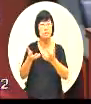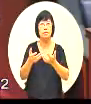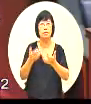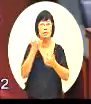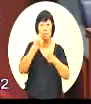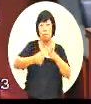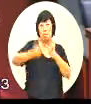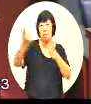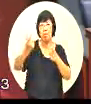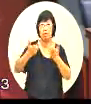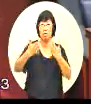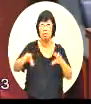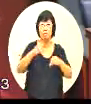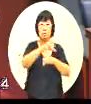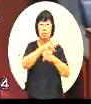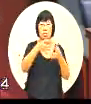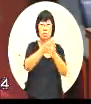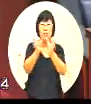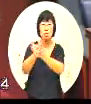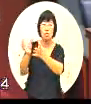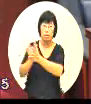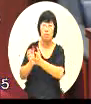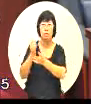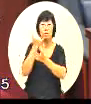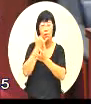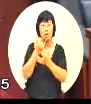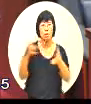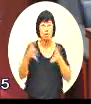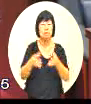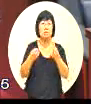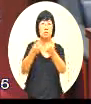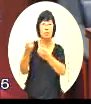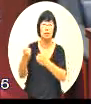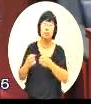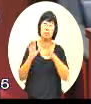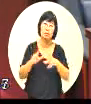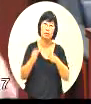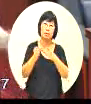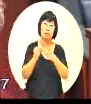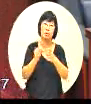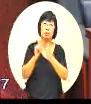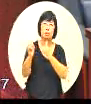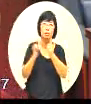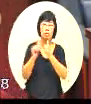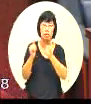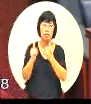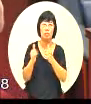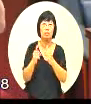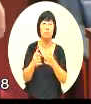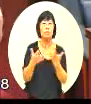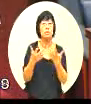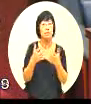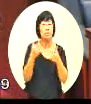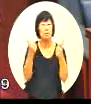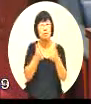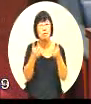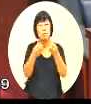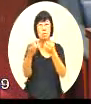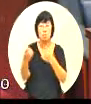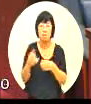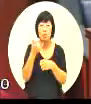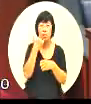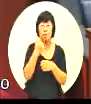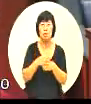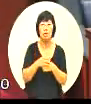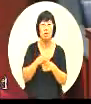团体的意见多沟通，就是现在公民论坛很方便嘛，就让更多的意见啊汇集，搞不好有一些咱乡有没有想到也不一